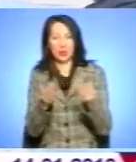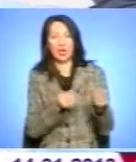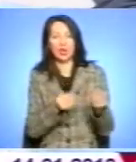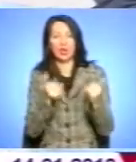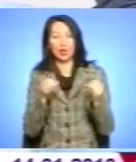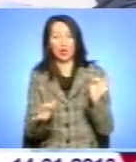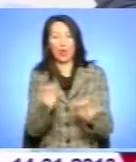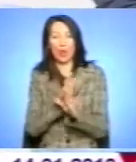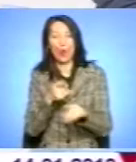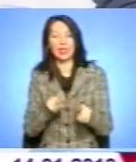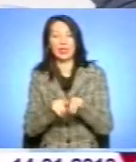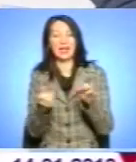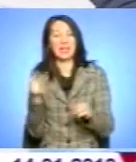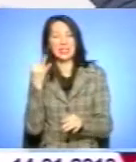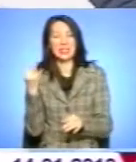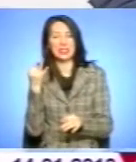взагалі така цікава, що